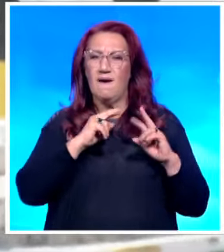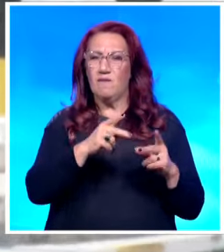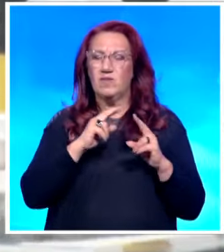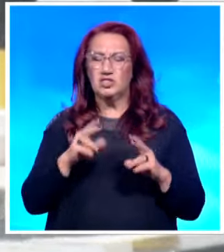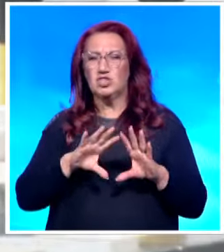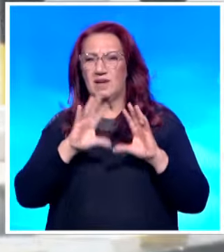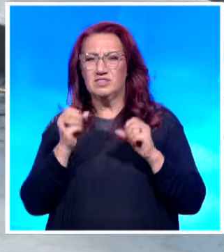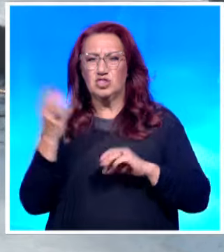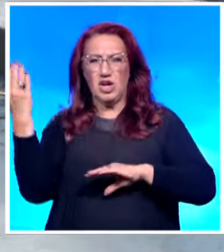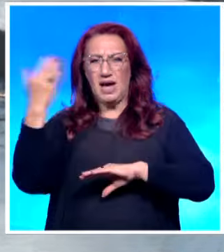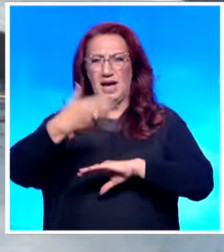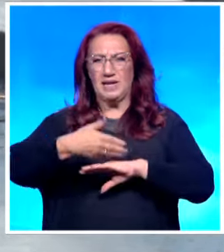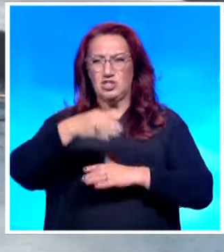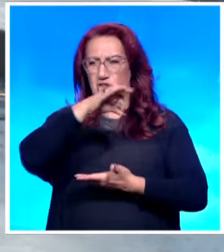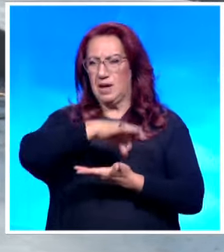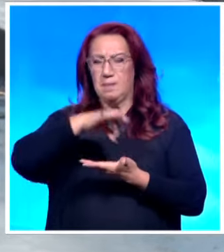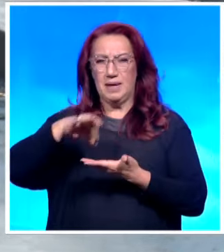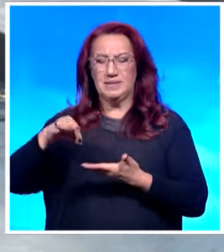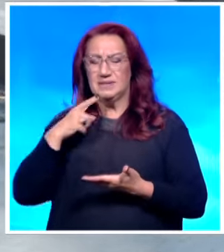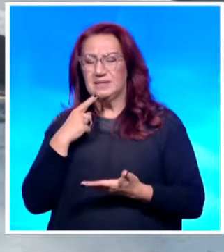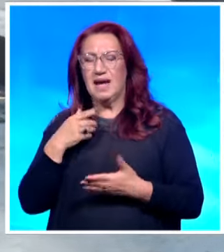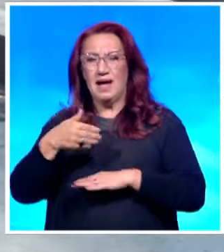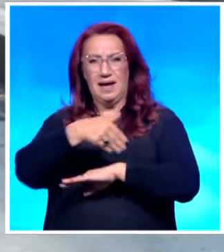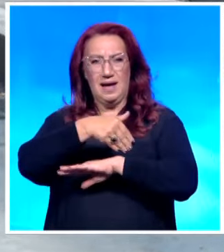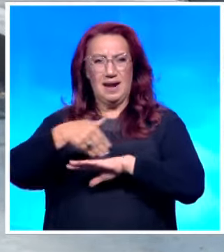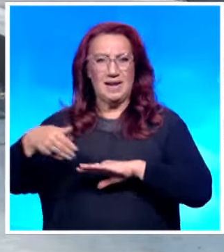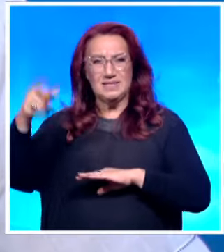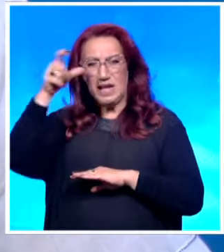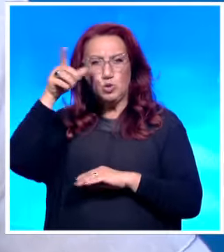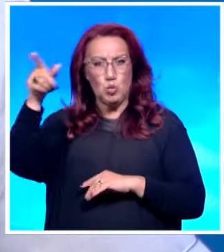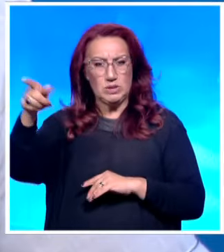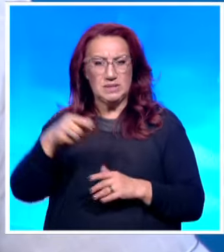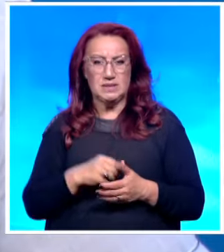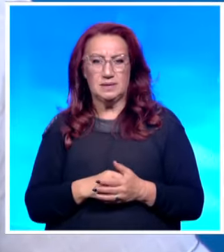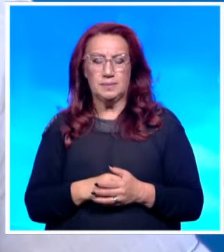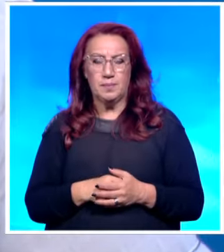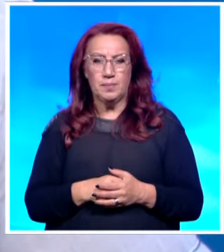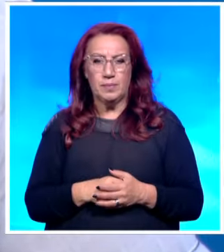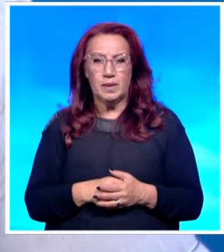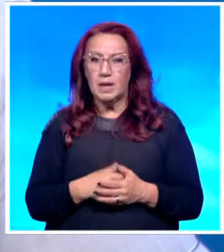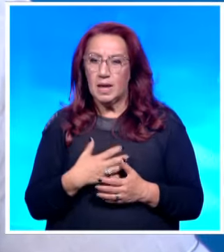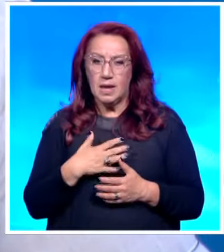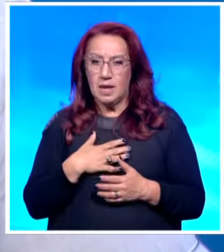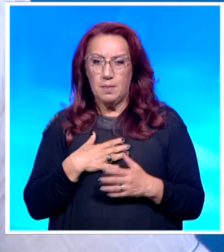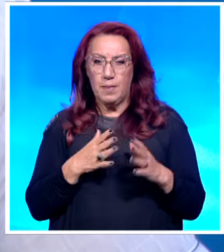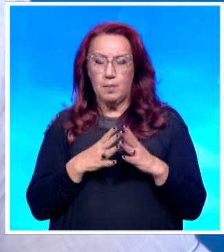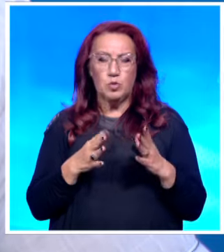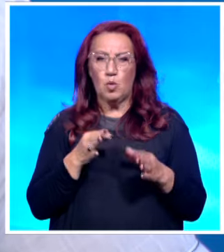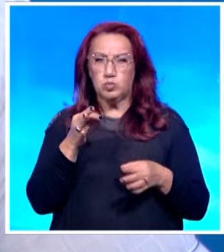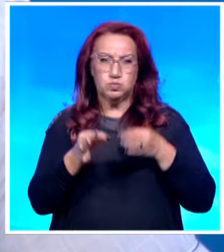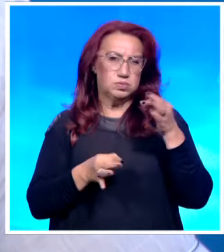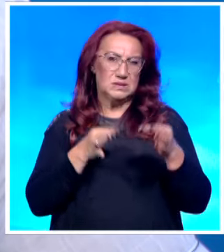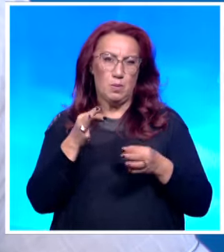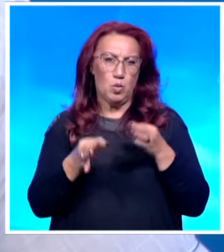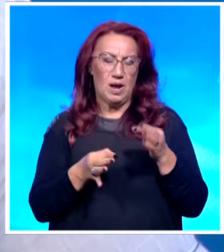с Турция заради сложна епидемиологична обстановка при съседите. Има доста заразни заболявания в Турция и